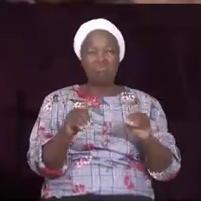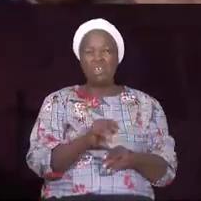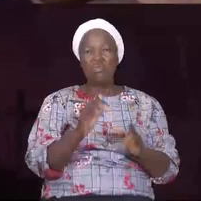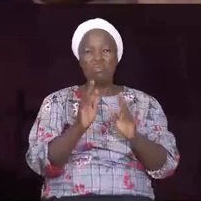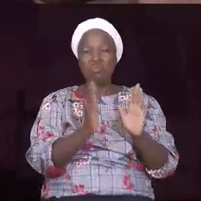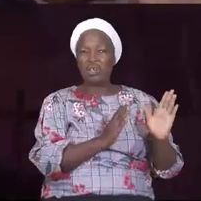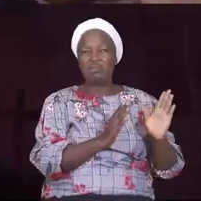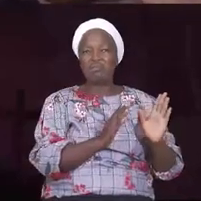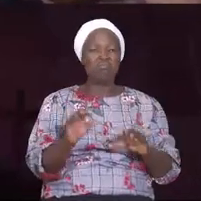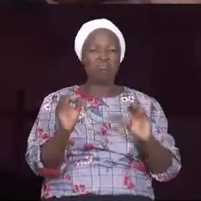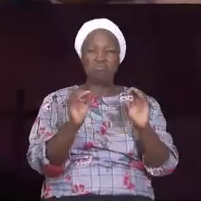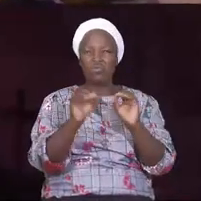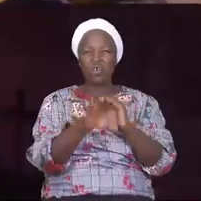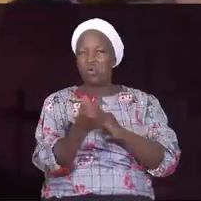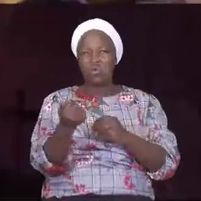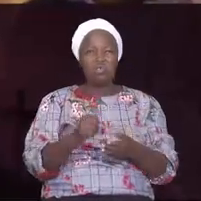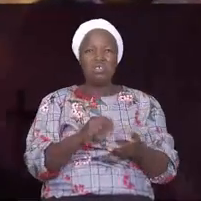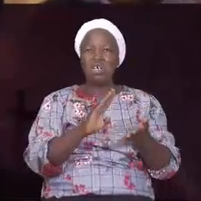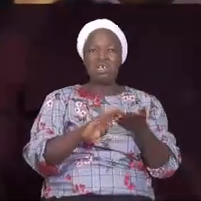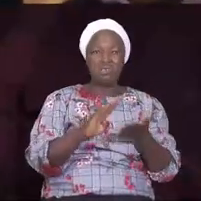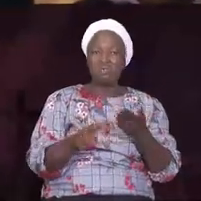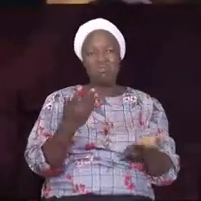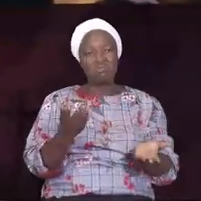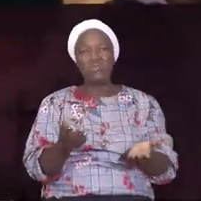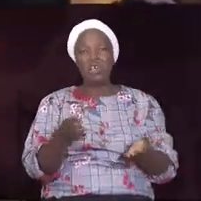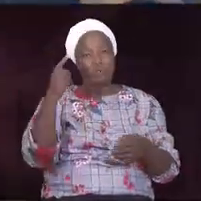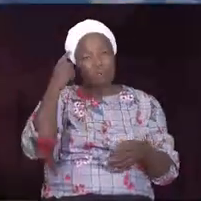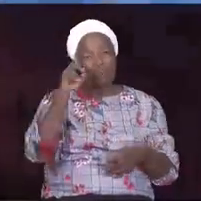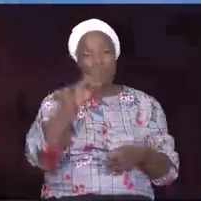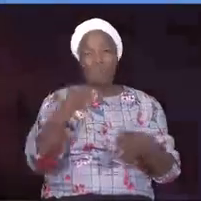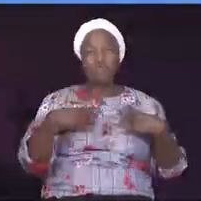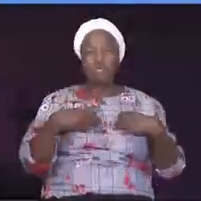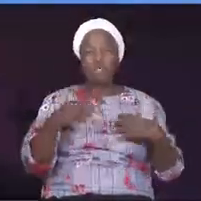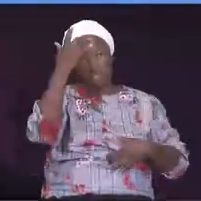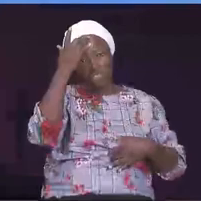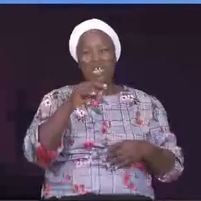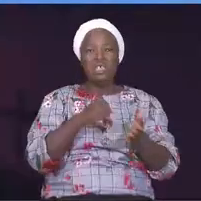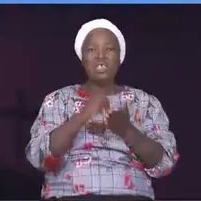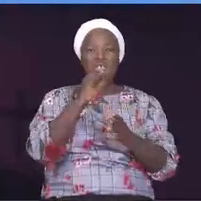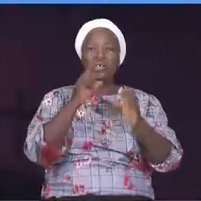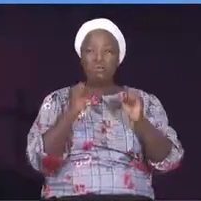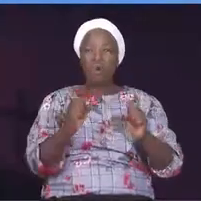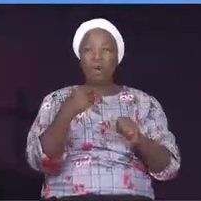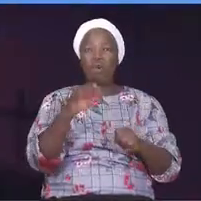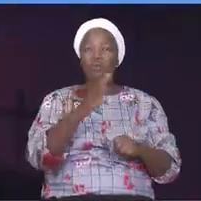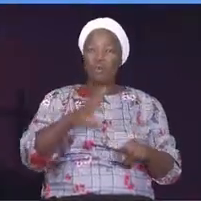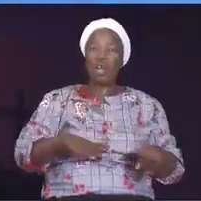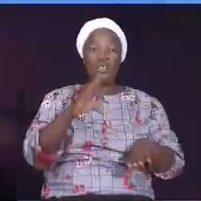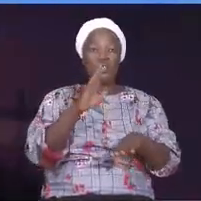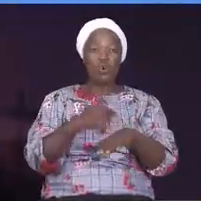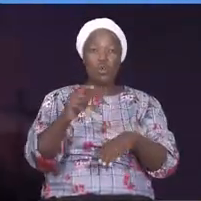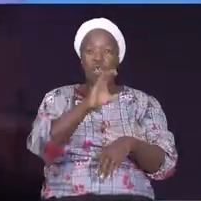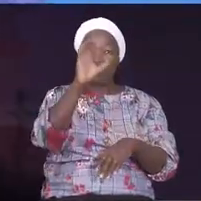autre puissance. Aucune autre source. Il n'y a pas un autre remède pour ta maladie. C'est